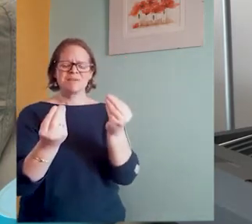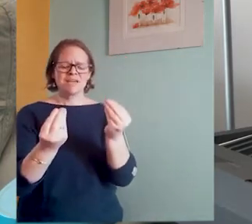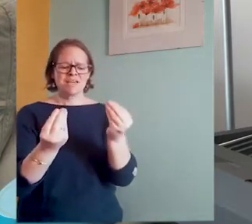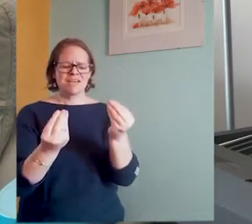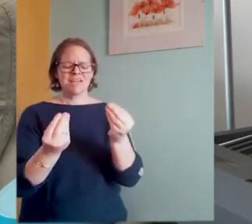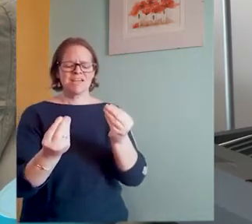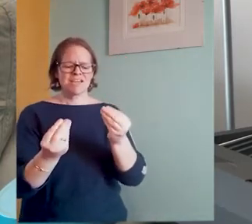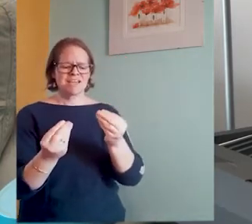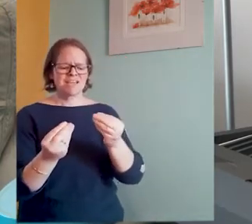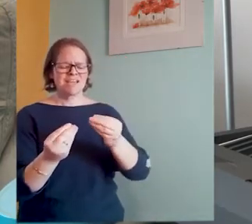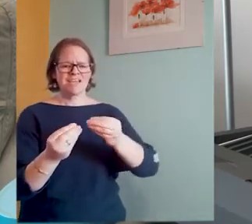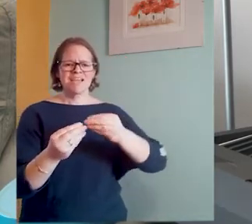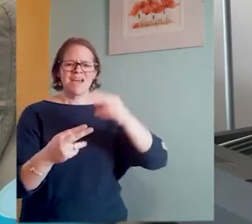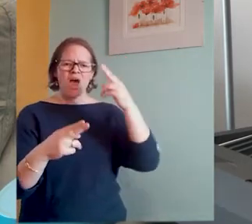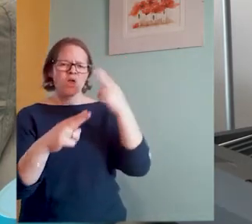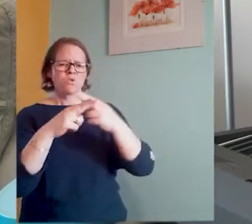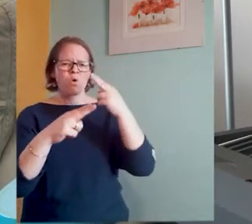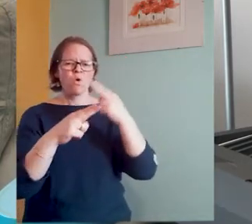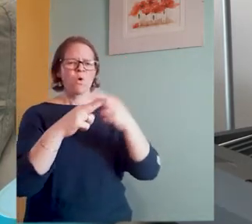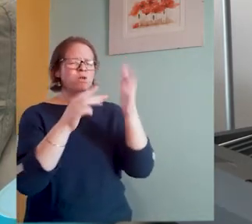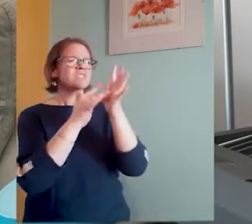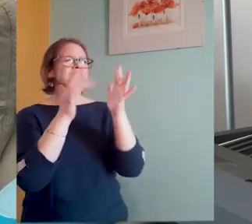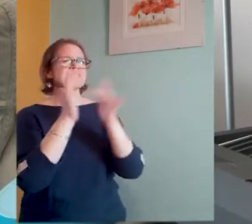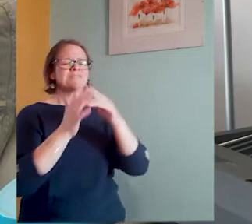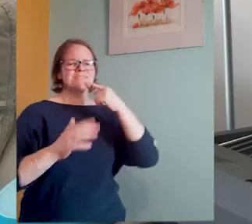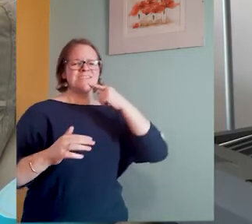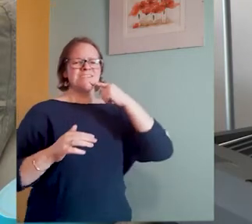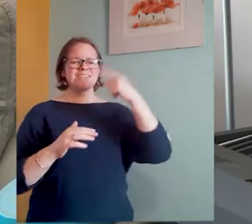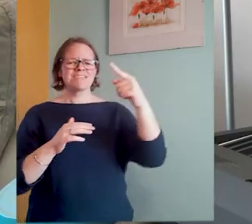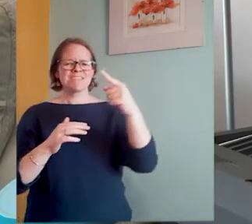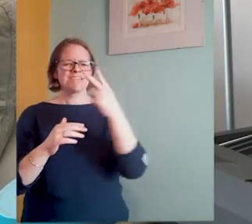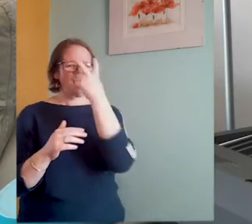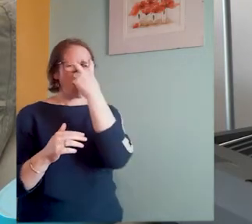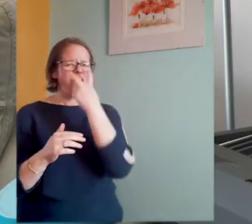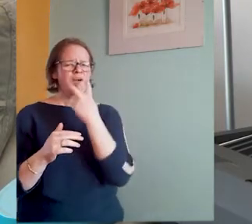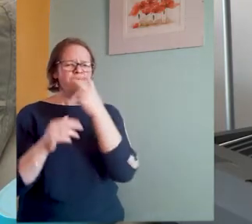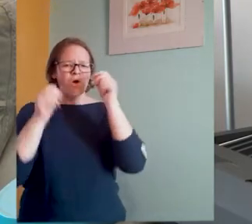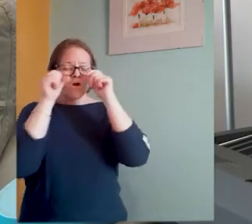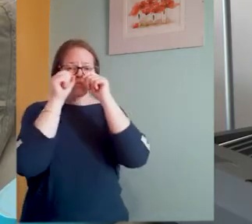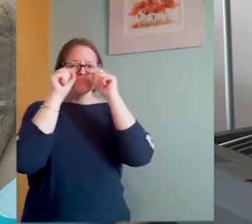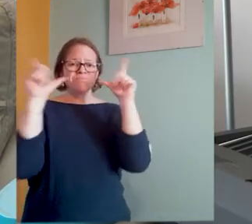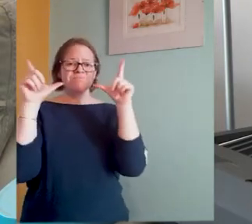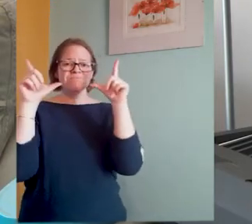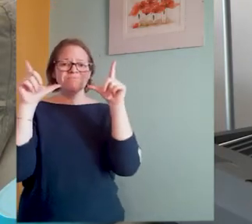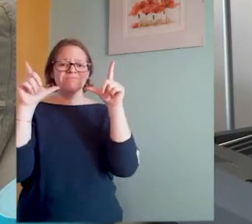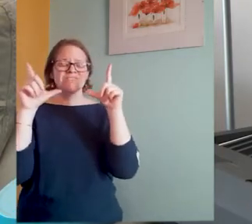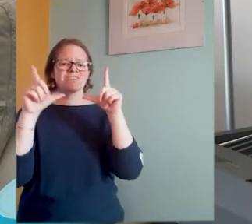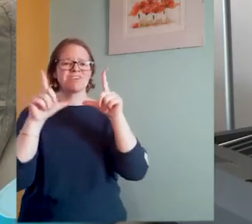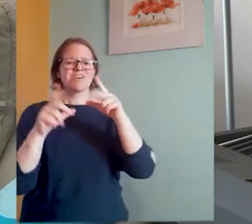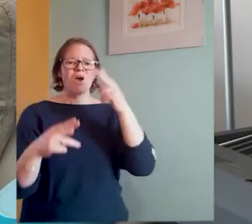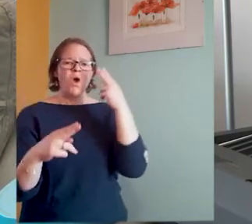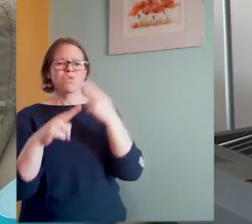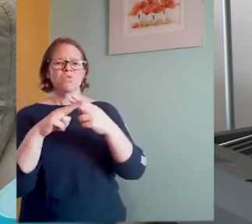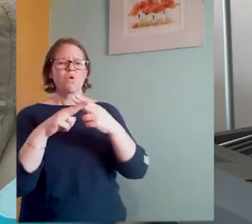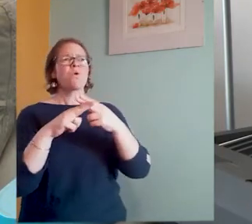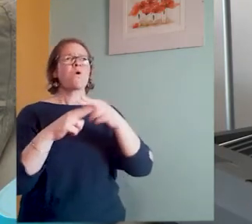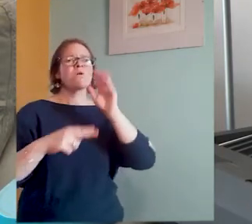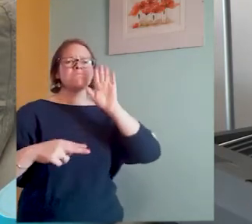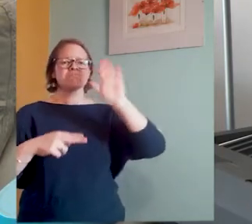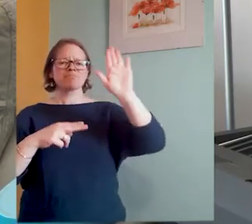nom, les on voit des miracles. À son nom, les aveugles voient. Alors proclamez son nom.